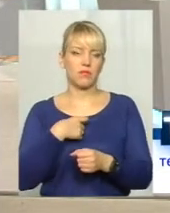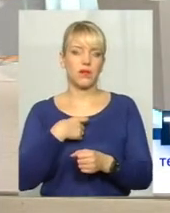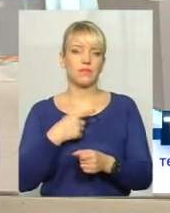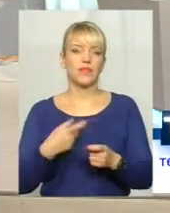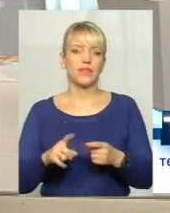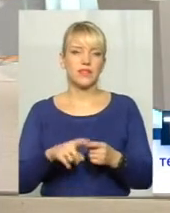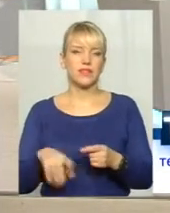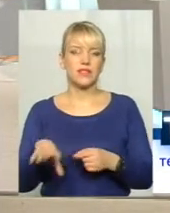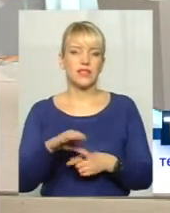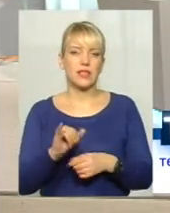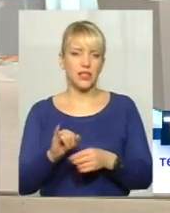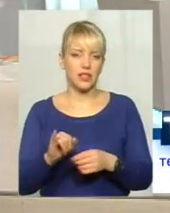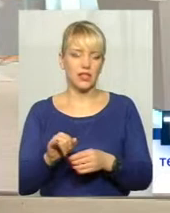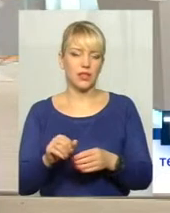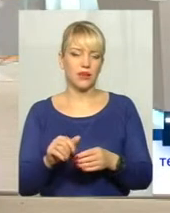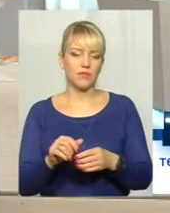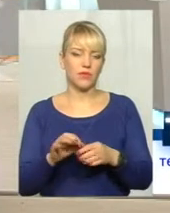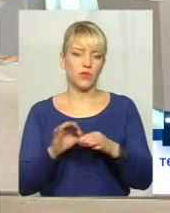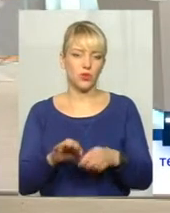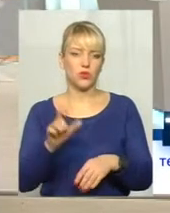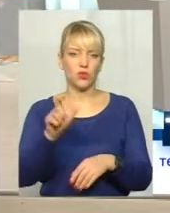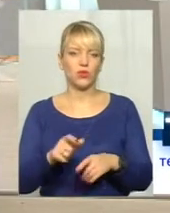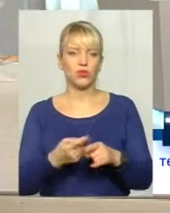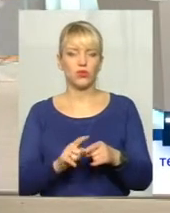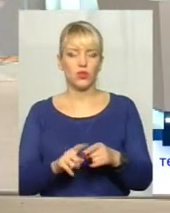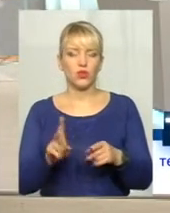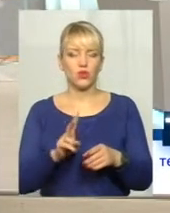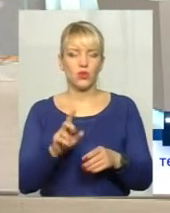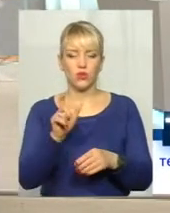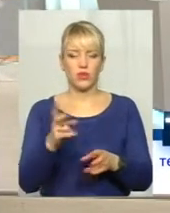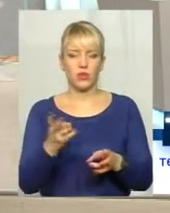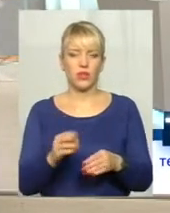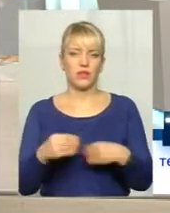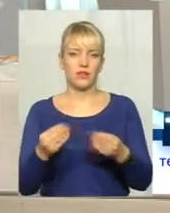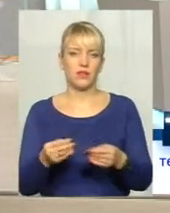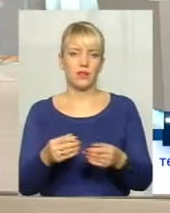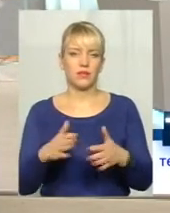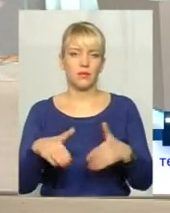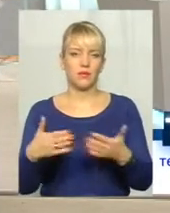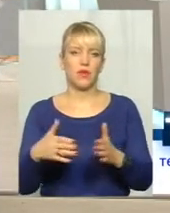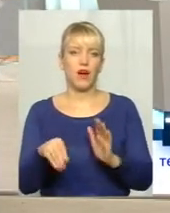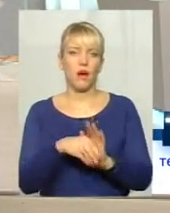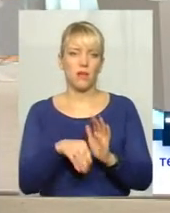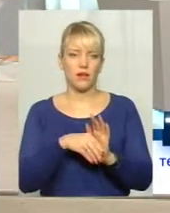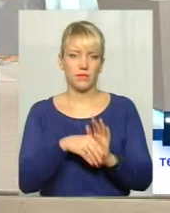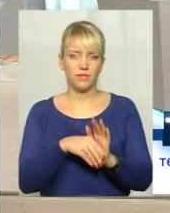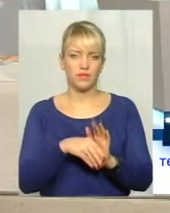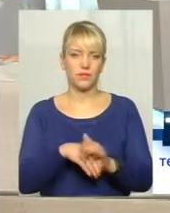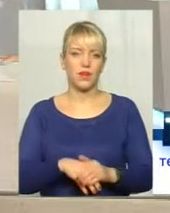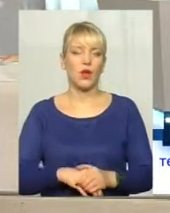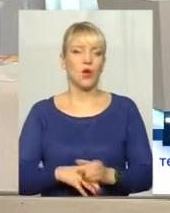все, і доводить людину до того, що людина має взяти хабар. По-іншому воно просто не відбувається. От,